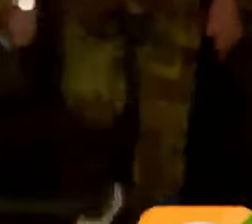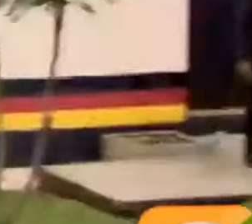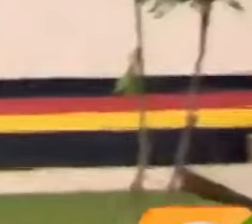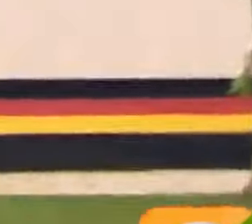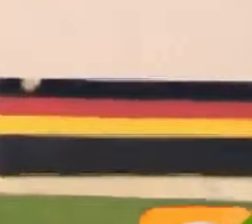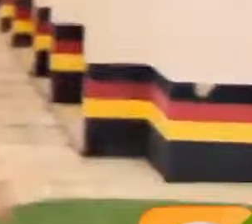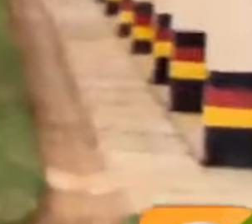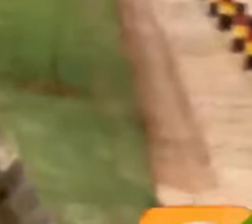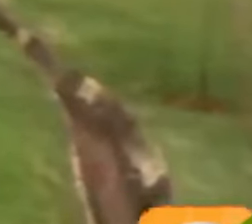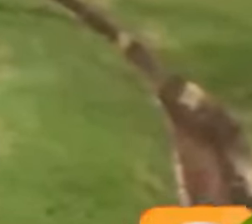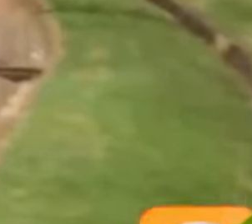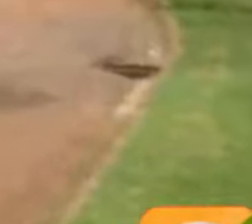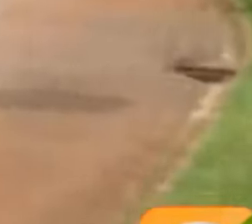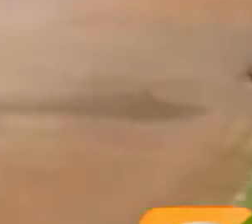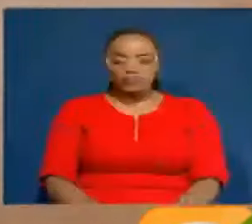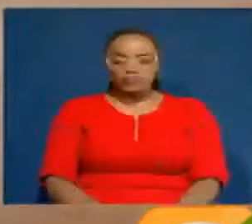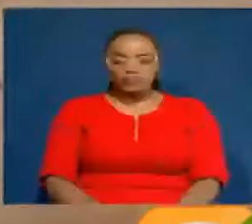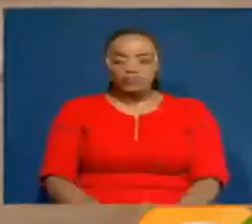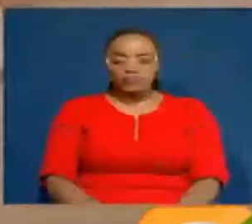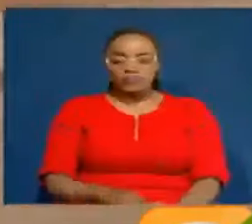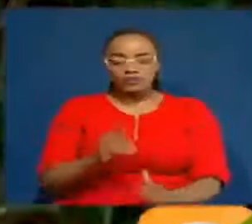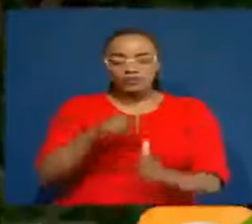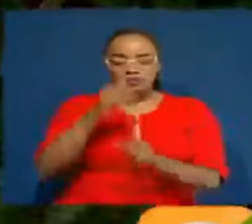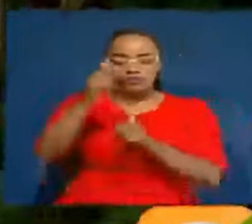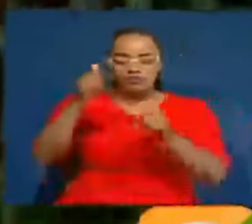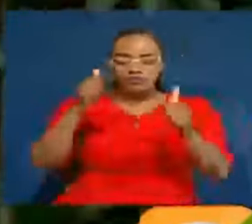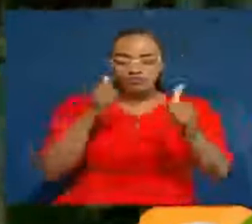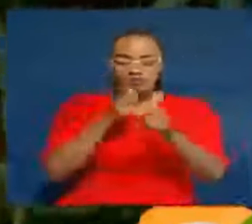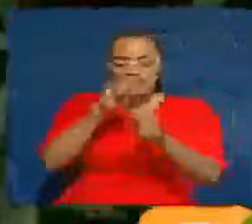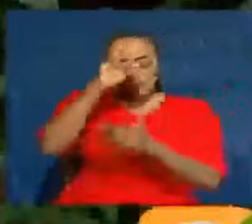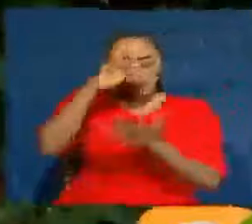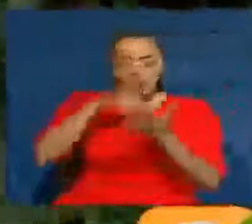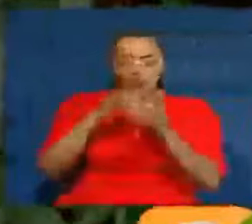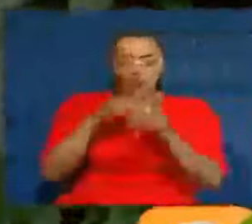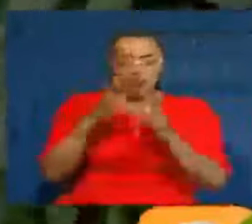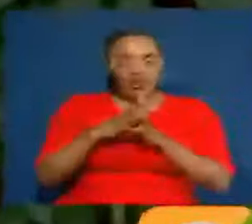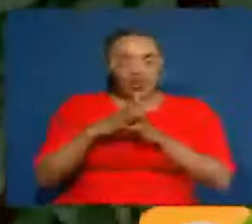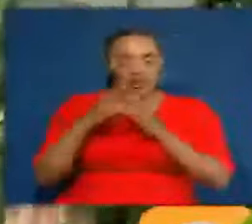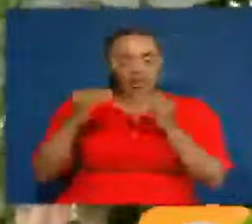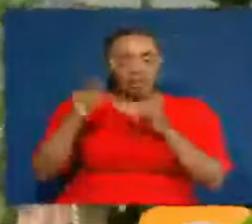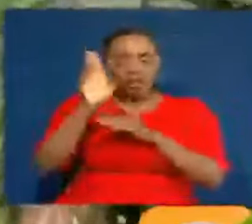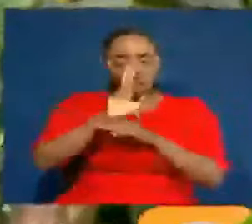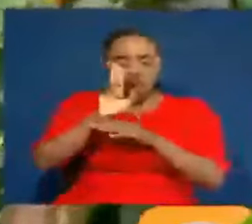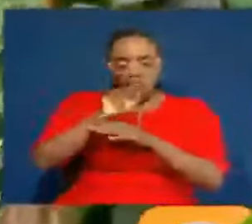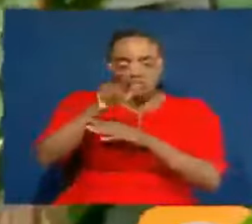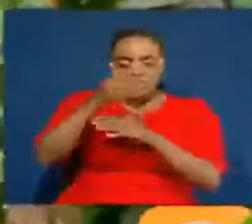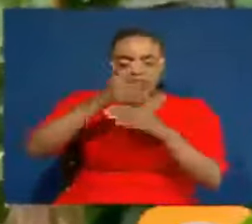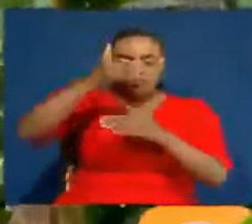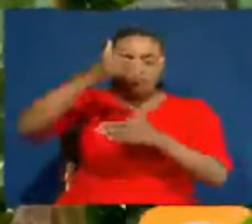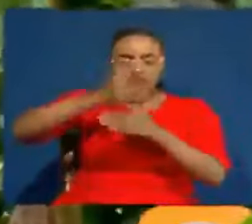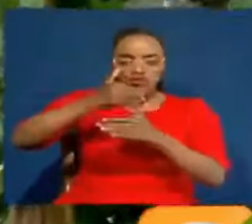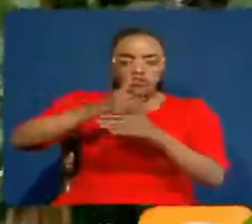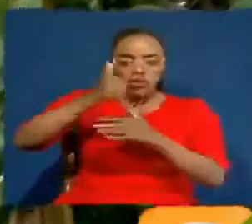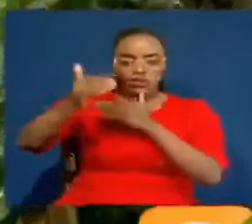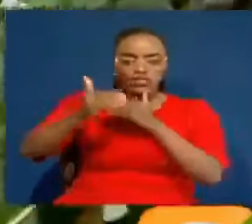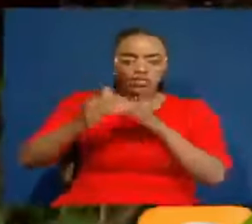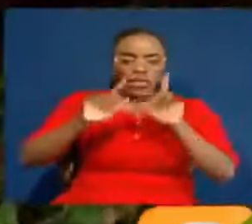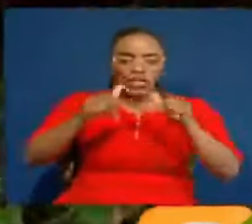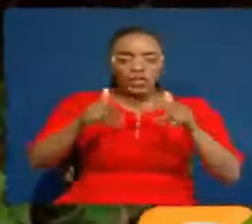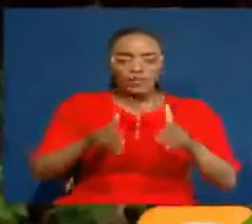Wakapiga kona ya kulia kuelekea upande wa nyuma wa stesheni na kutoweka kupitia ua ulioko karibu na barabara ya